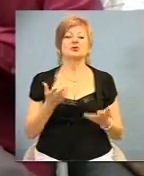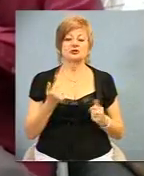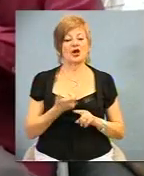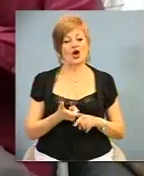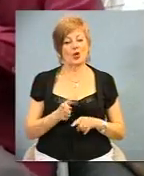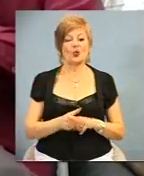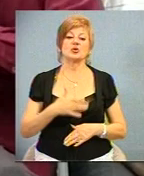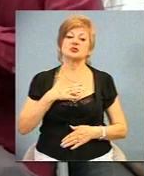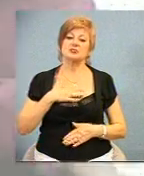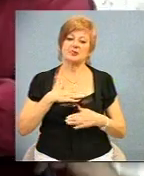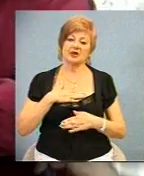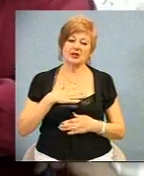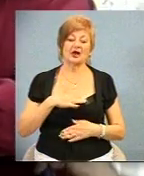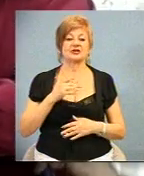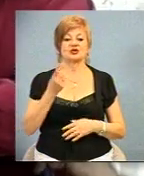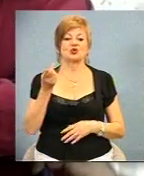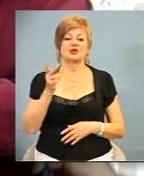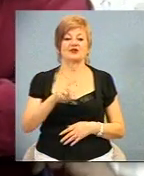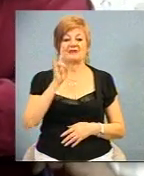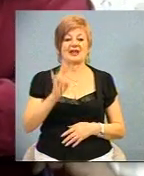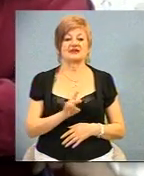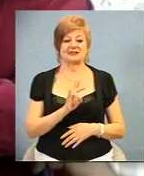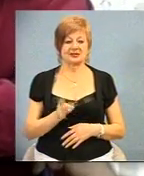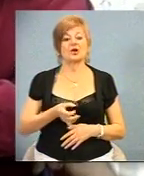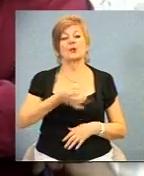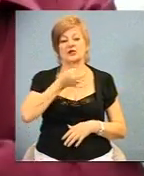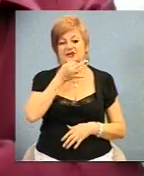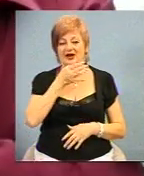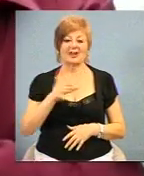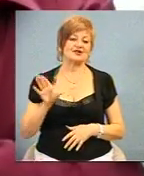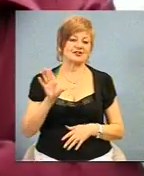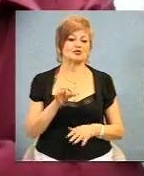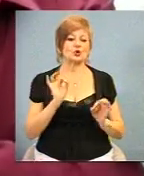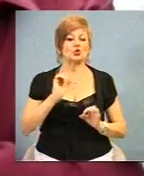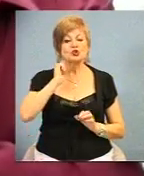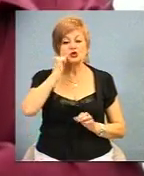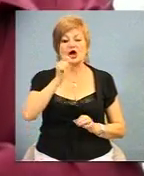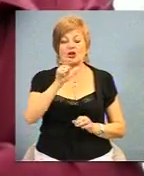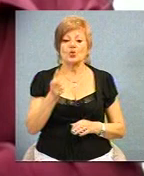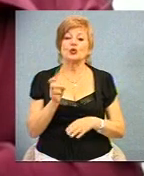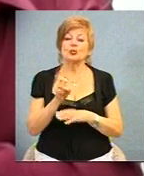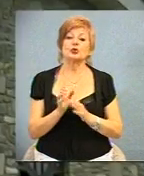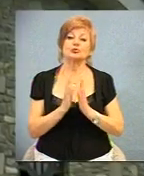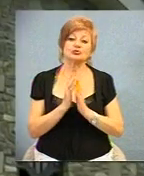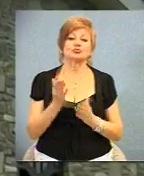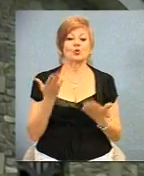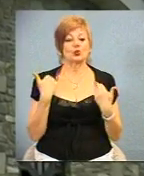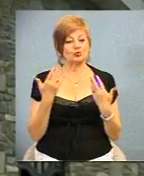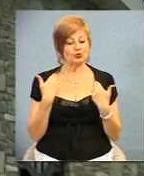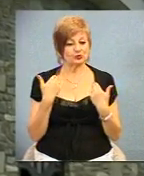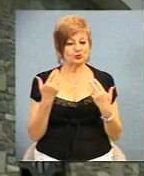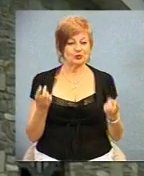приємно, що є дві церкви. Нова церква, то є добре, нравиться, все нормально. Старенькі люди мають десь прийти, трохи одихнути.